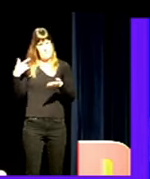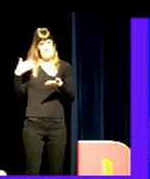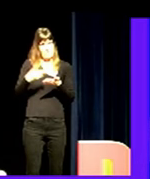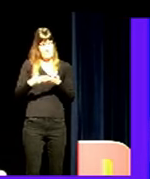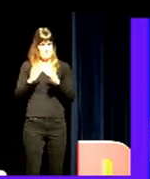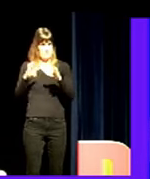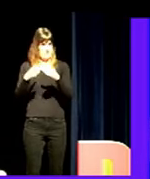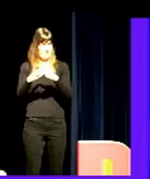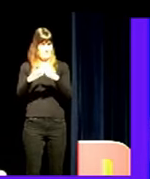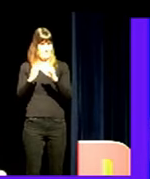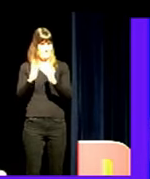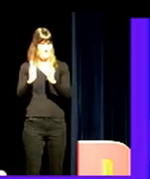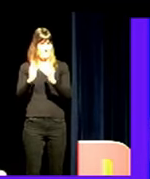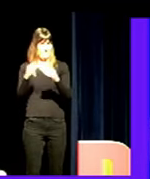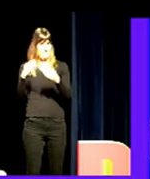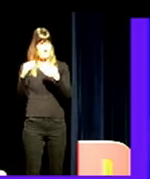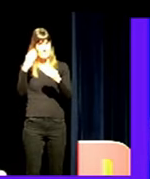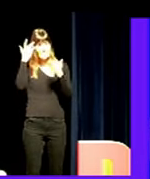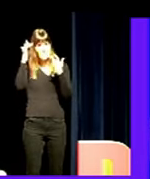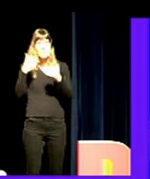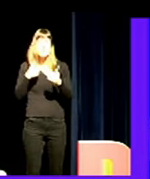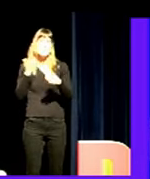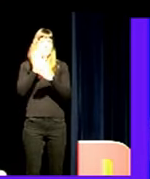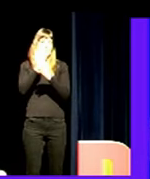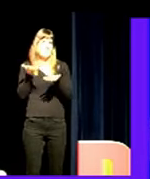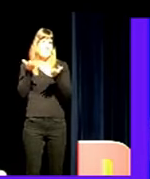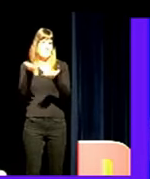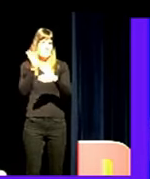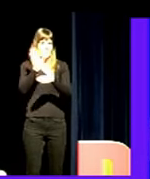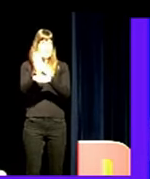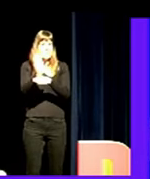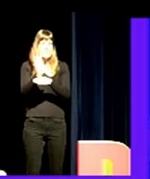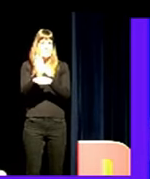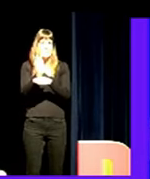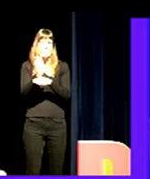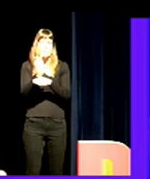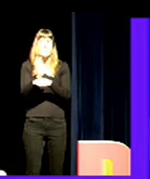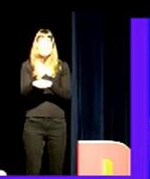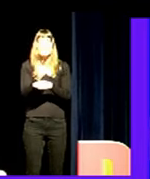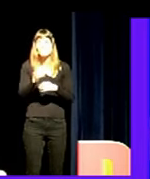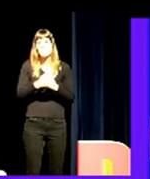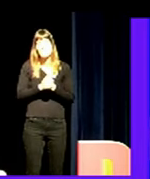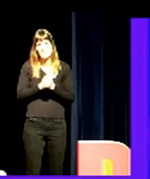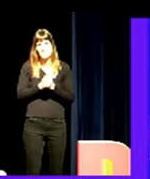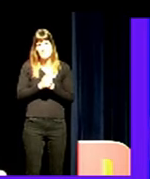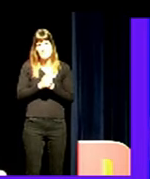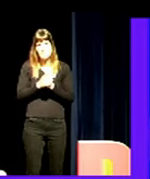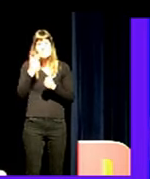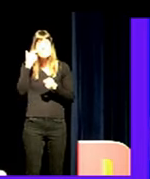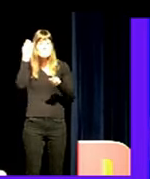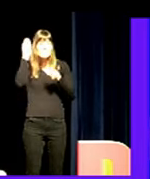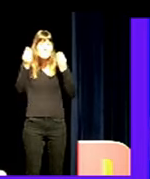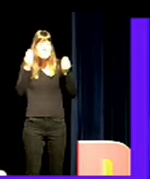erabegaz. Hori bai, eta hor bain implanteatzen, ez da, berri horrek urtzean hona entortzen nintzen bitartean, ez da, zer pentsatzen nahi